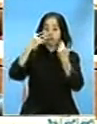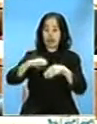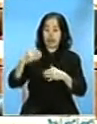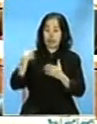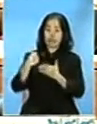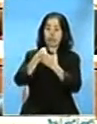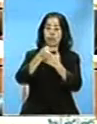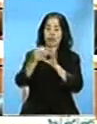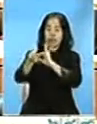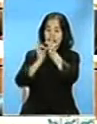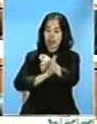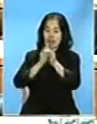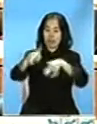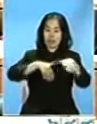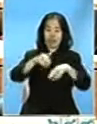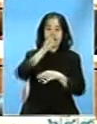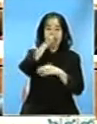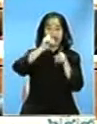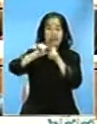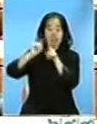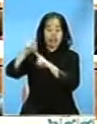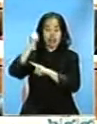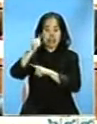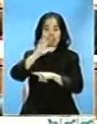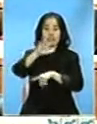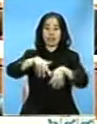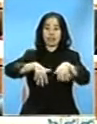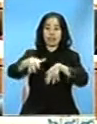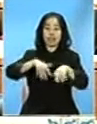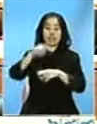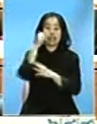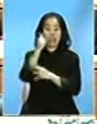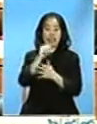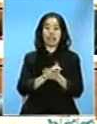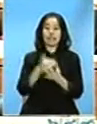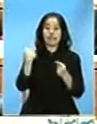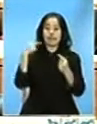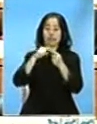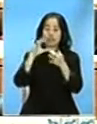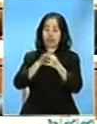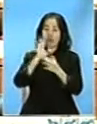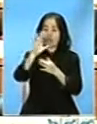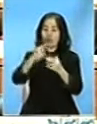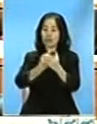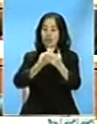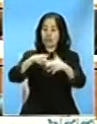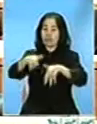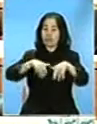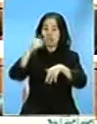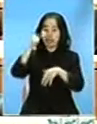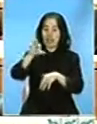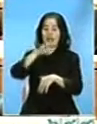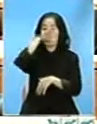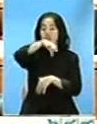ร้องเรียนหรือแก้ไขปัญหาในระดับท้องถิ่นแต่วันนี้เนี่ยเมื่อมีตัวแทนในระดับท้องถิ่นขึ้นมาแล้